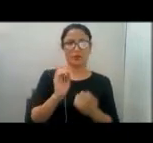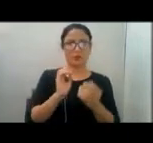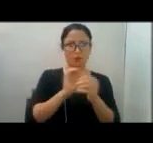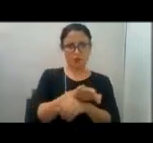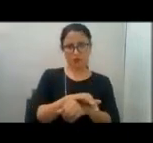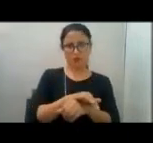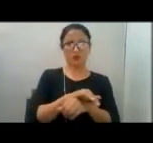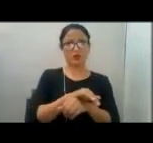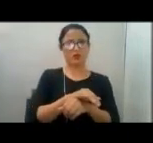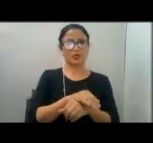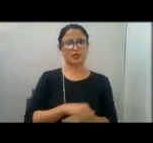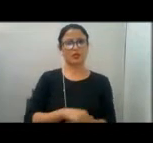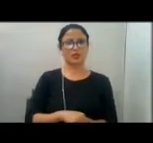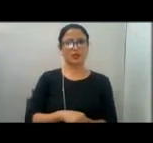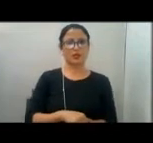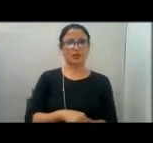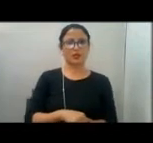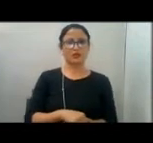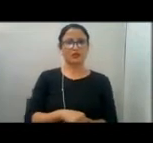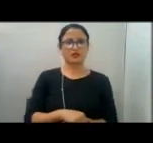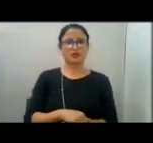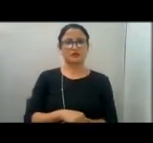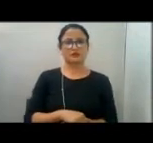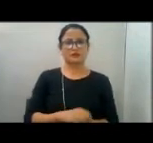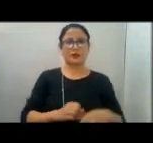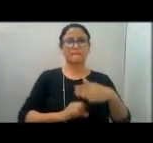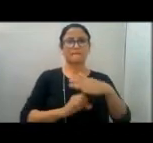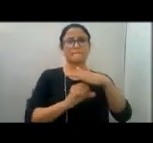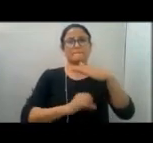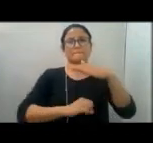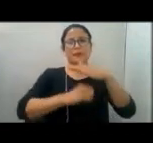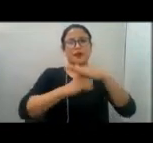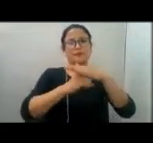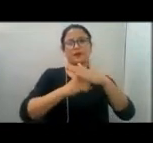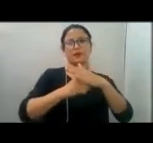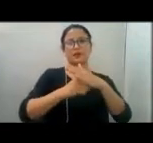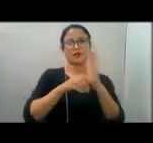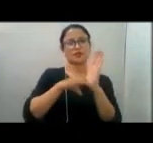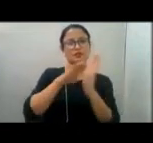चाहिँ प्राइमरी लेभलसम्म पढ्नु भएको छ. र